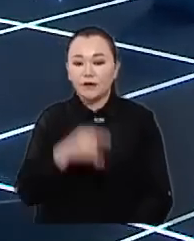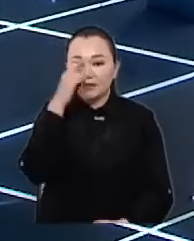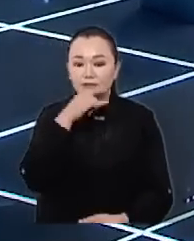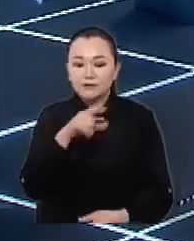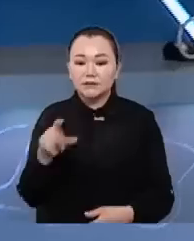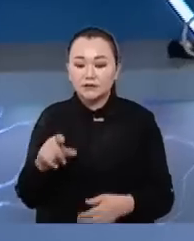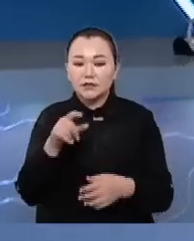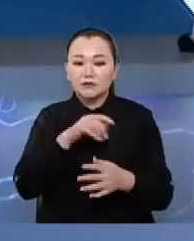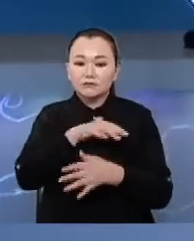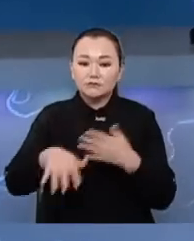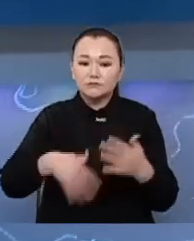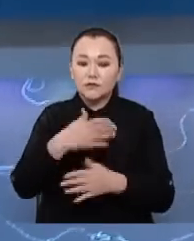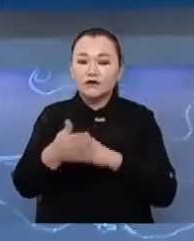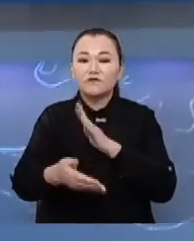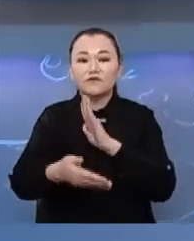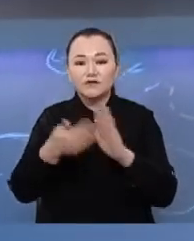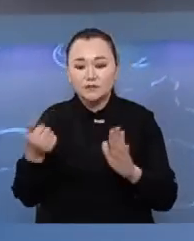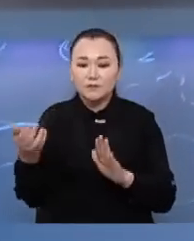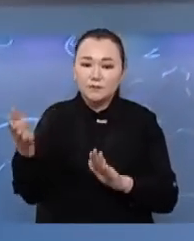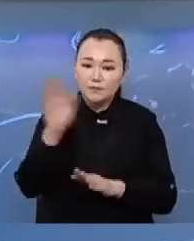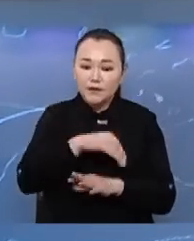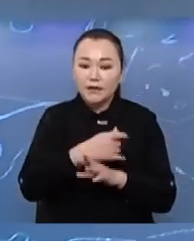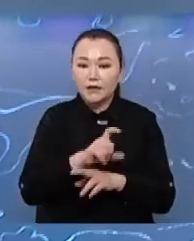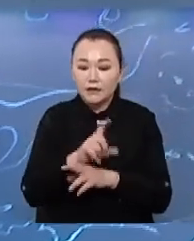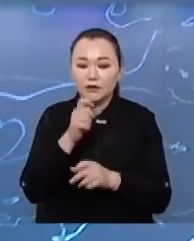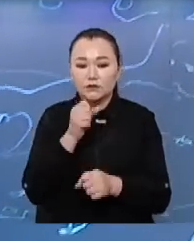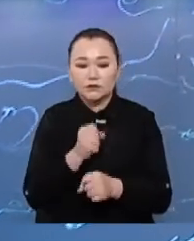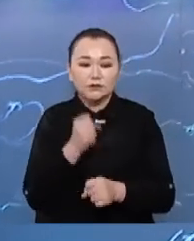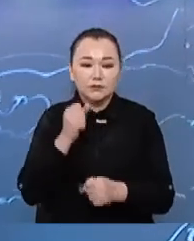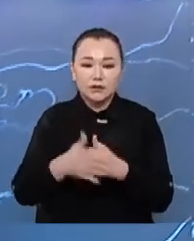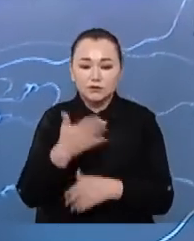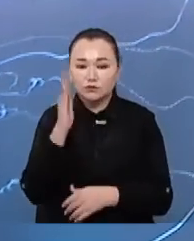Қазақстанда жаппай тәртіпсіздікке шақырғандар қатаң жазаға